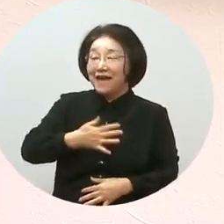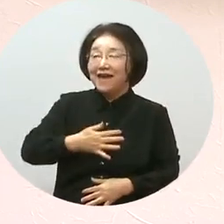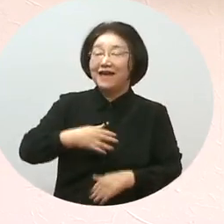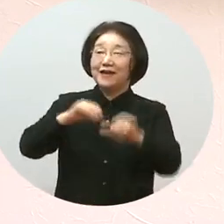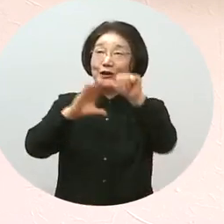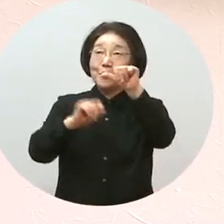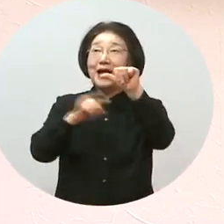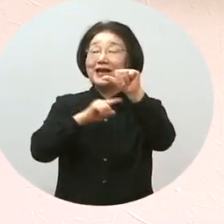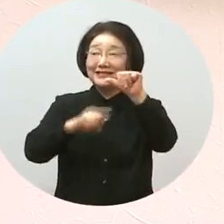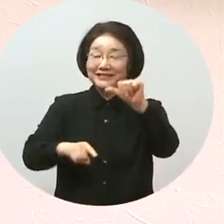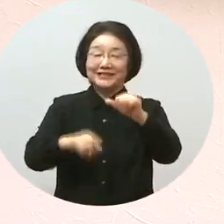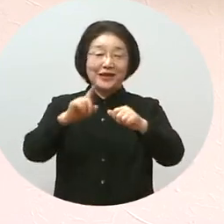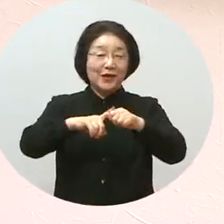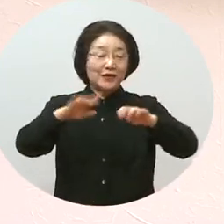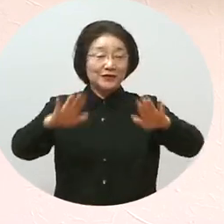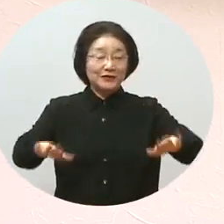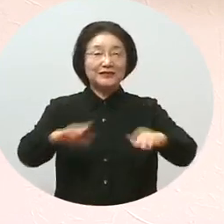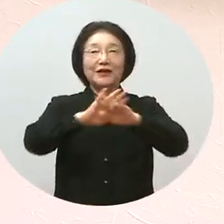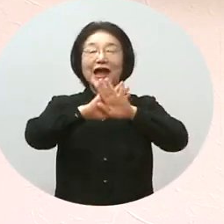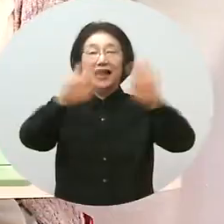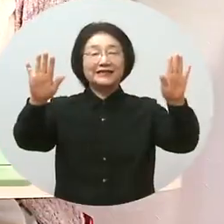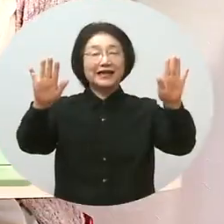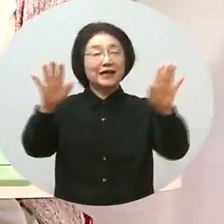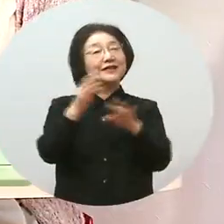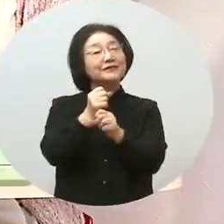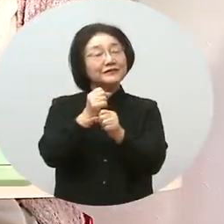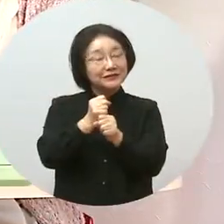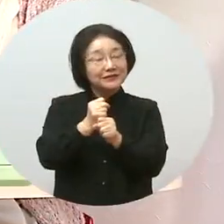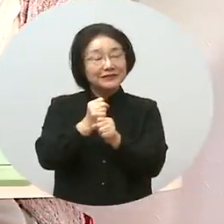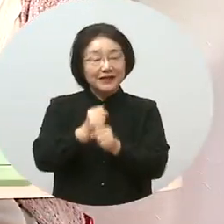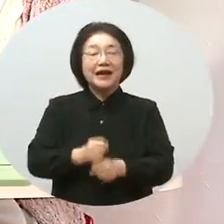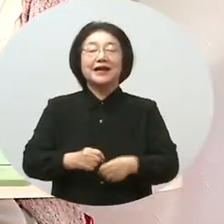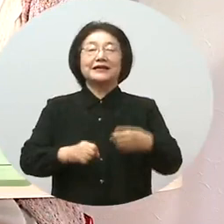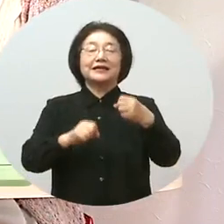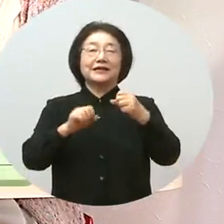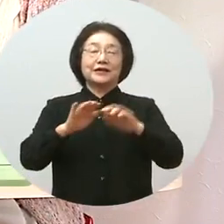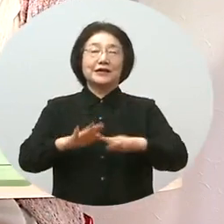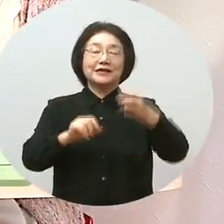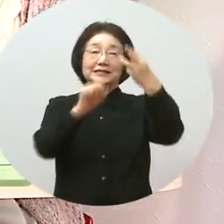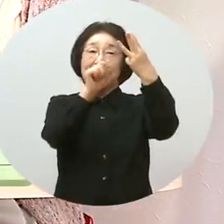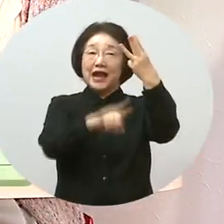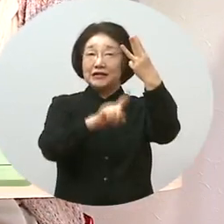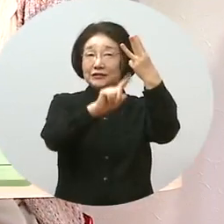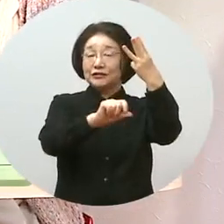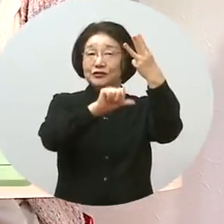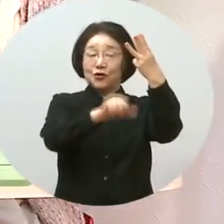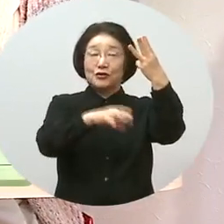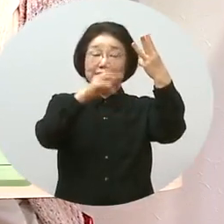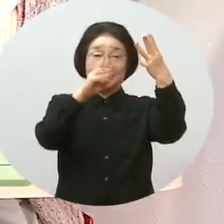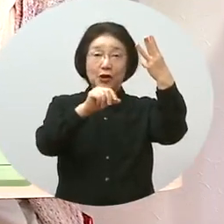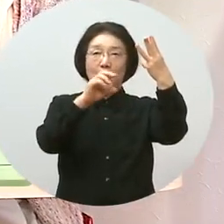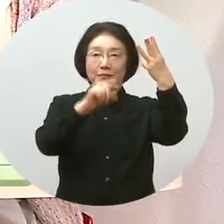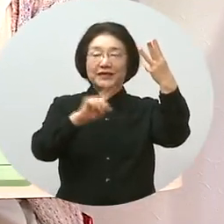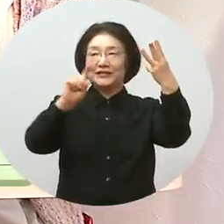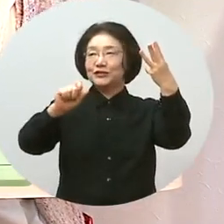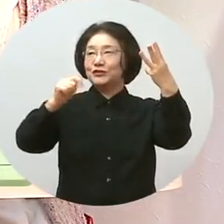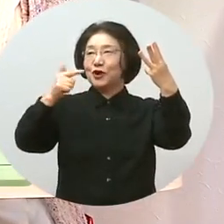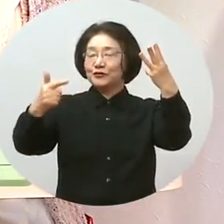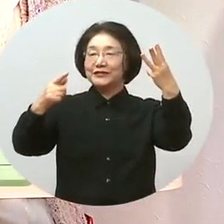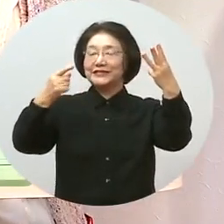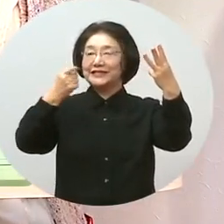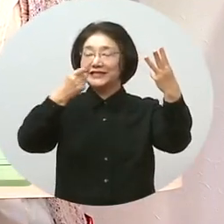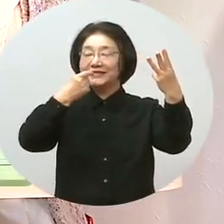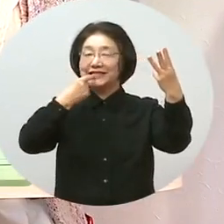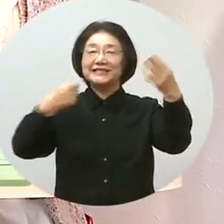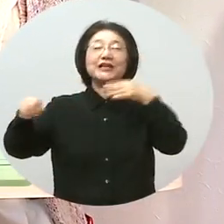ね。では今年の開催日を教えてください。 はい、開催日は、3月15日土曜日と、16日の日